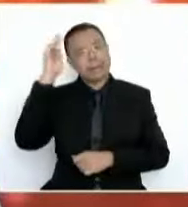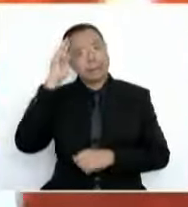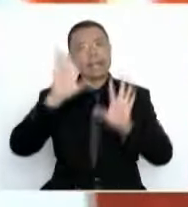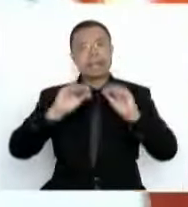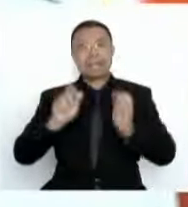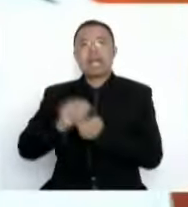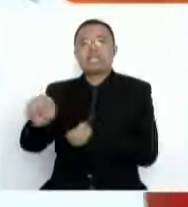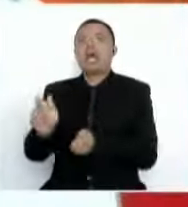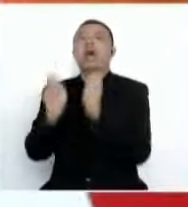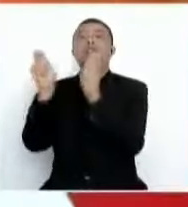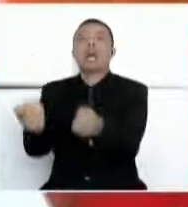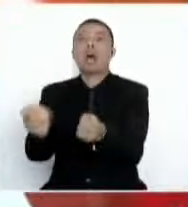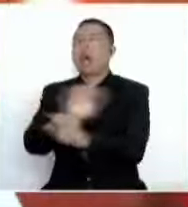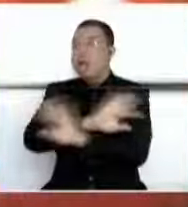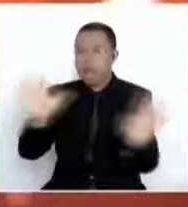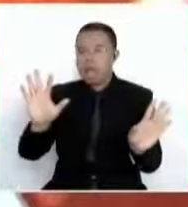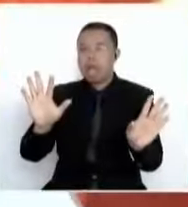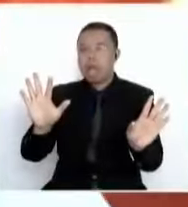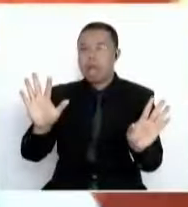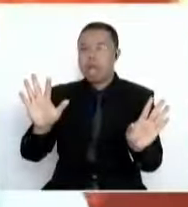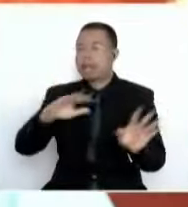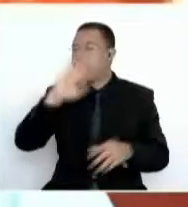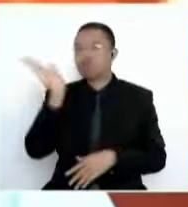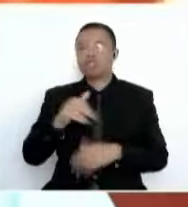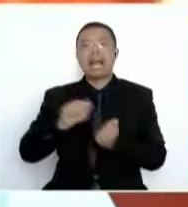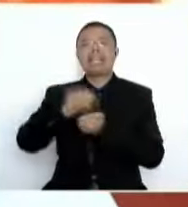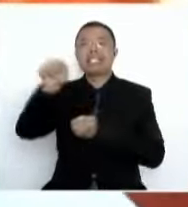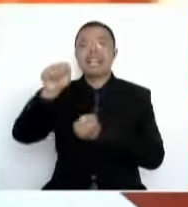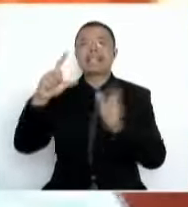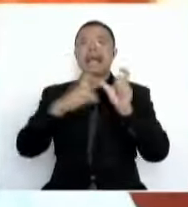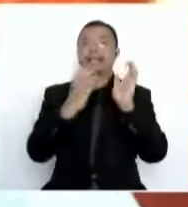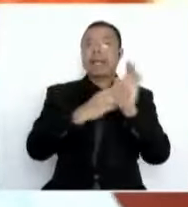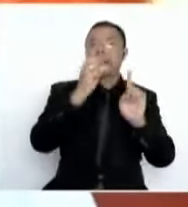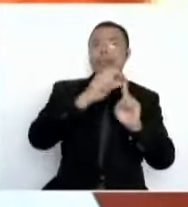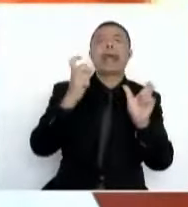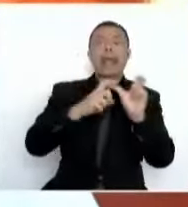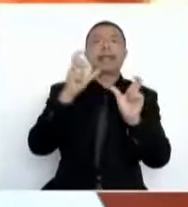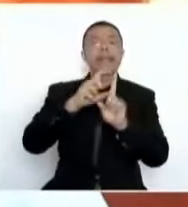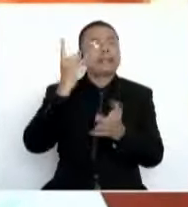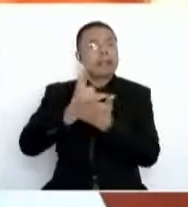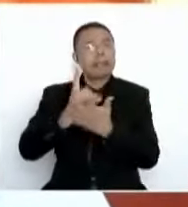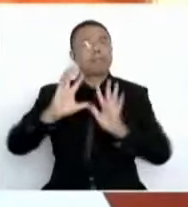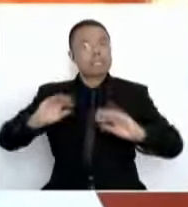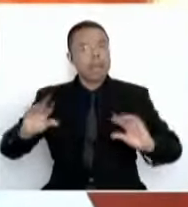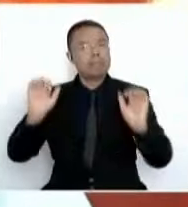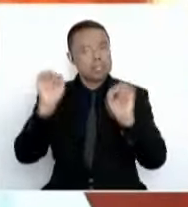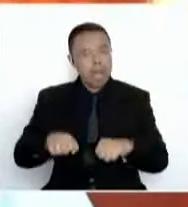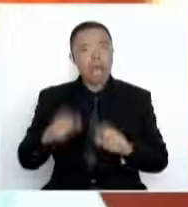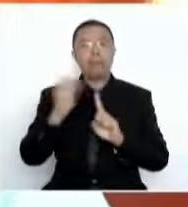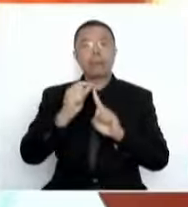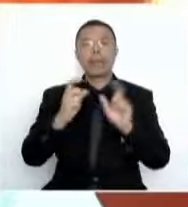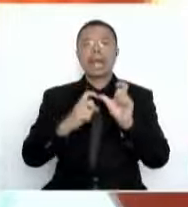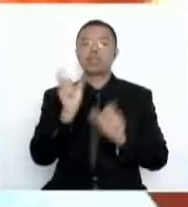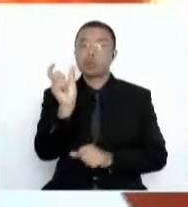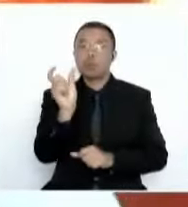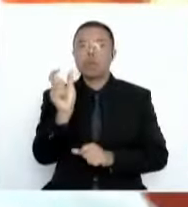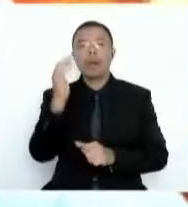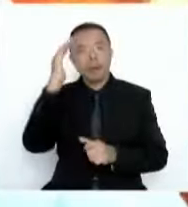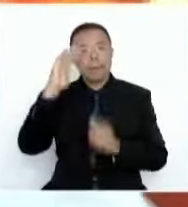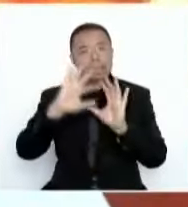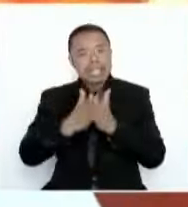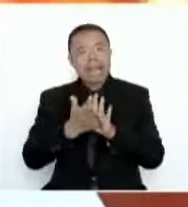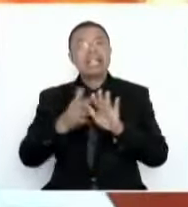dengan ijazah tidak perlu ijazah SMP SD sudah bisa bekerja karena ppsu itu cuman menjadi